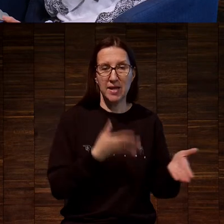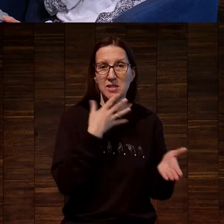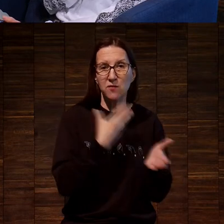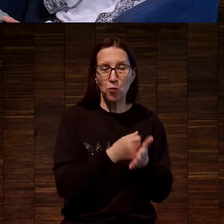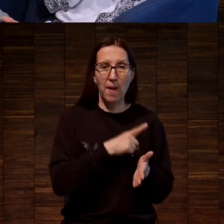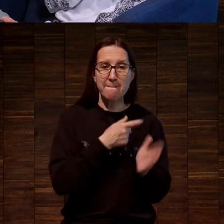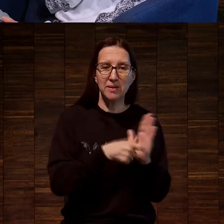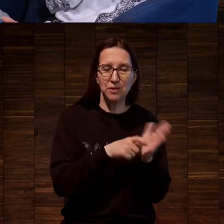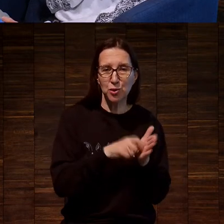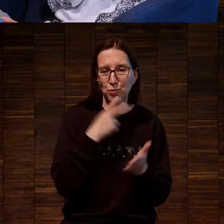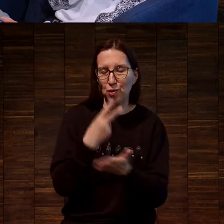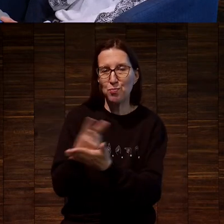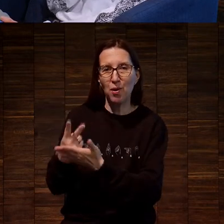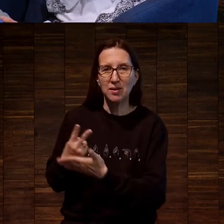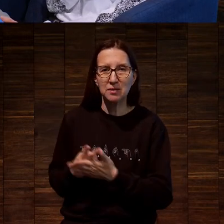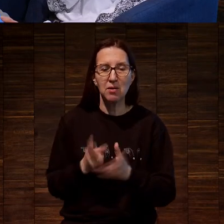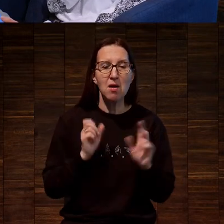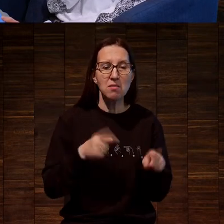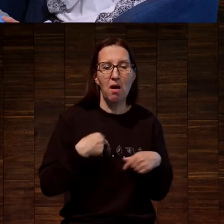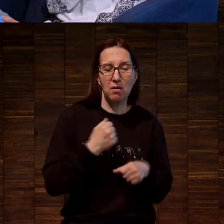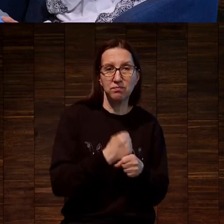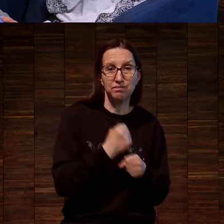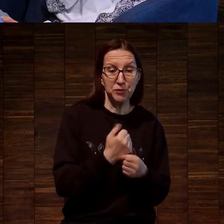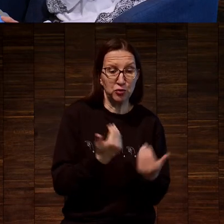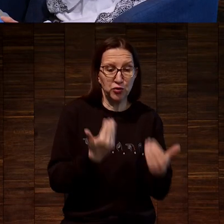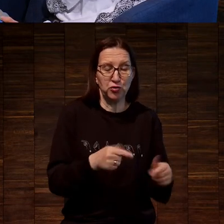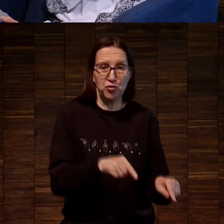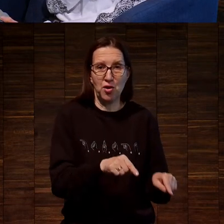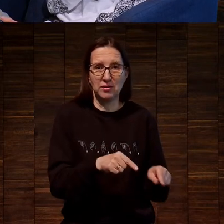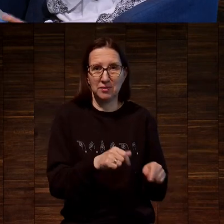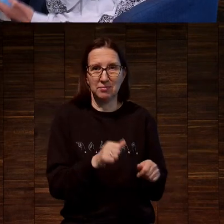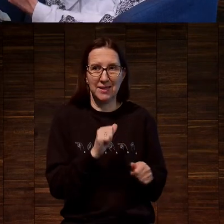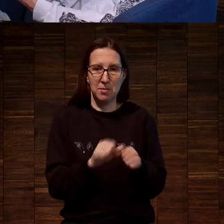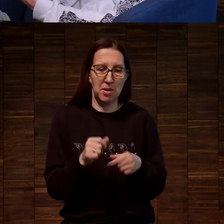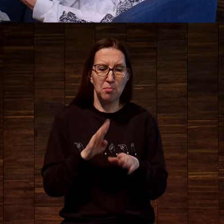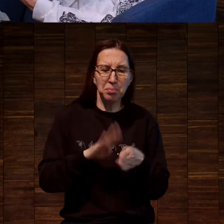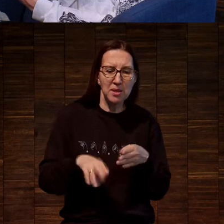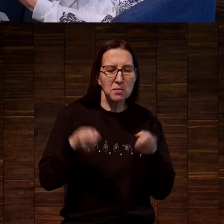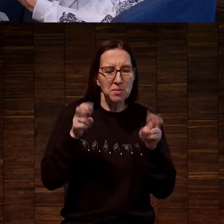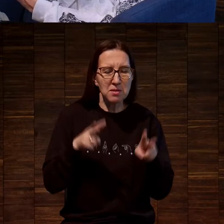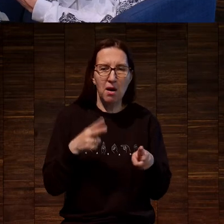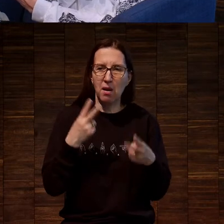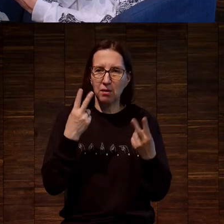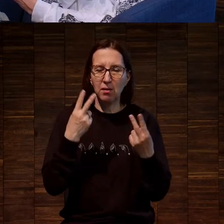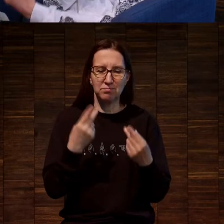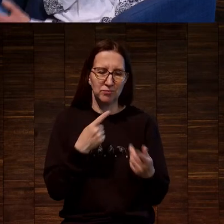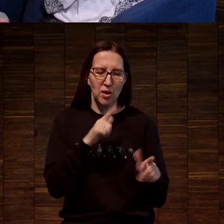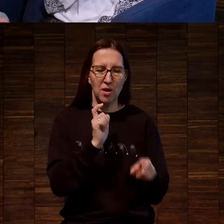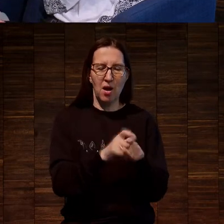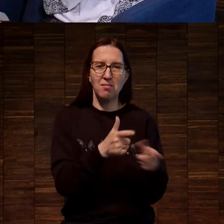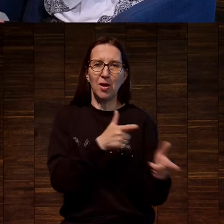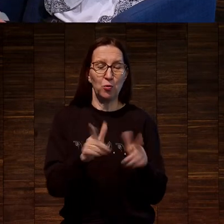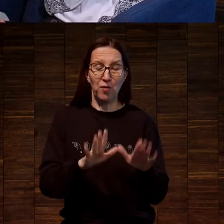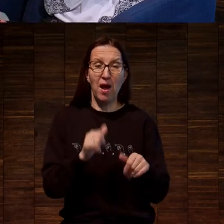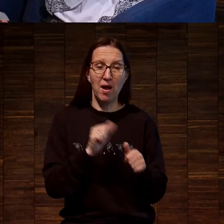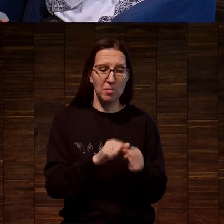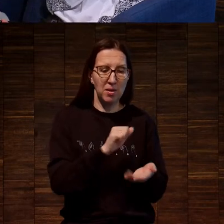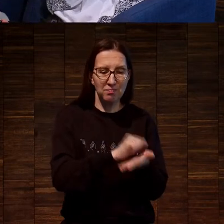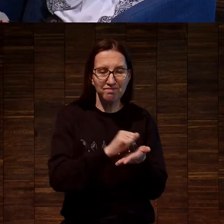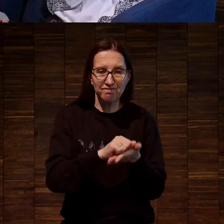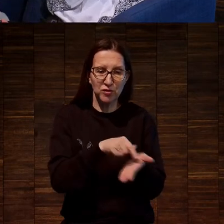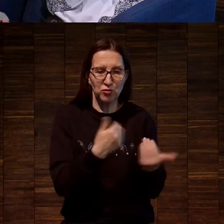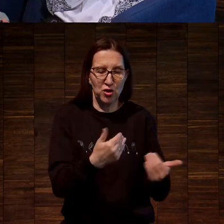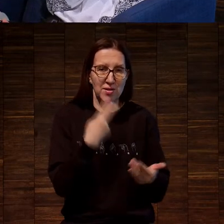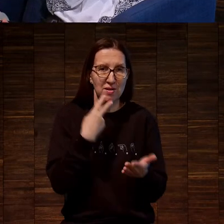мастерскую и показать то, над чем ты работаешь прямо сейчас без специальной подготовки. Вот. Потом работы не изымаются